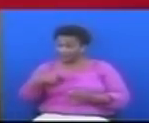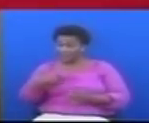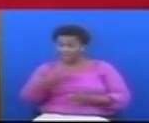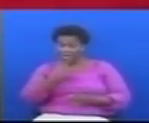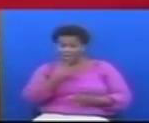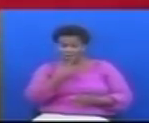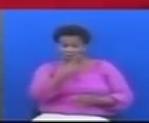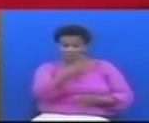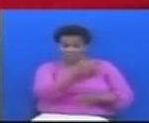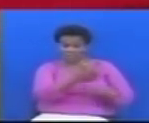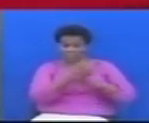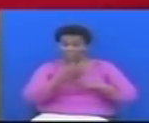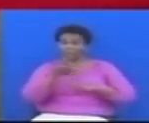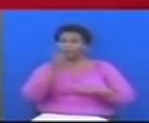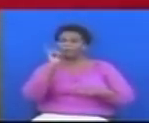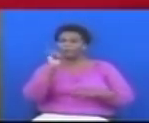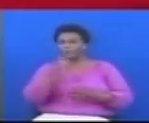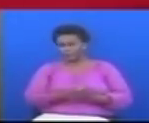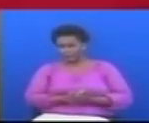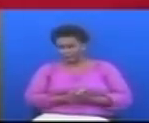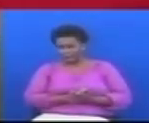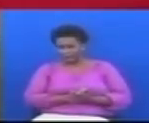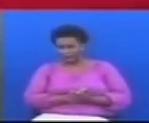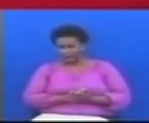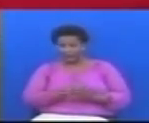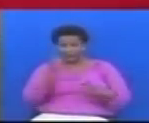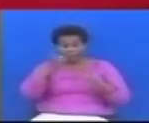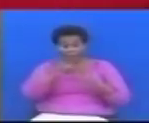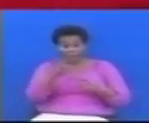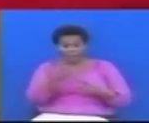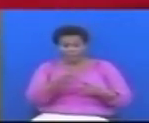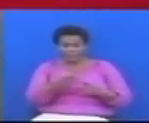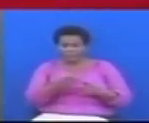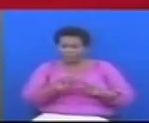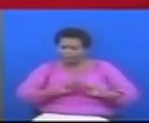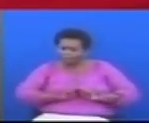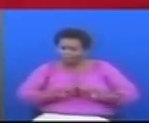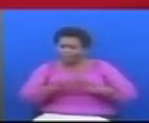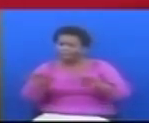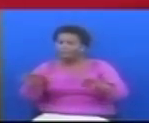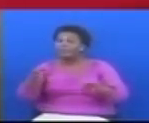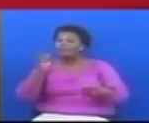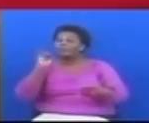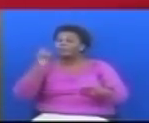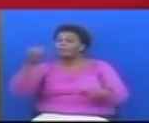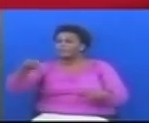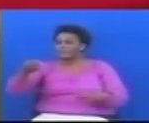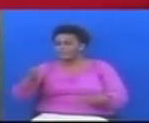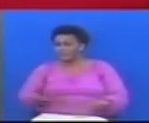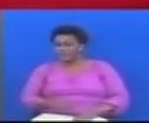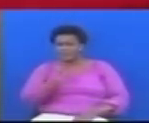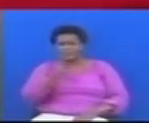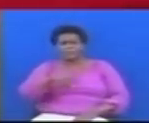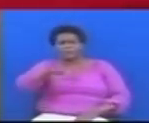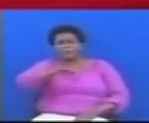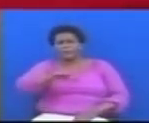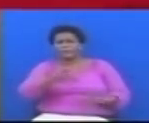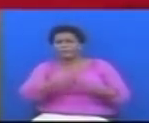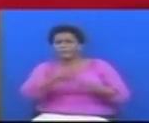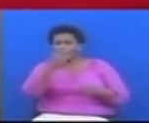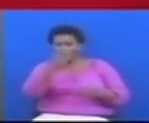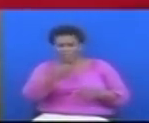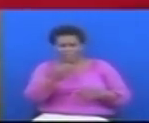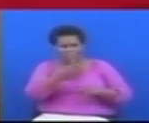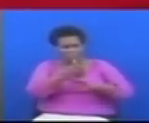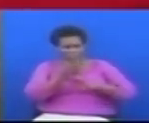maeneo tumeamua kuwapa TANESCO ili wasambaze umeme vijijini, na mpaka sasa zaidi ya maeneo kama 200 yametwaliwa